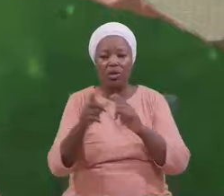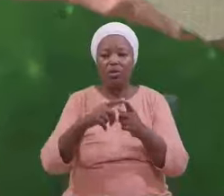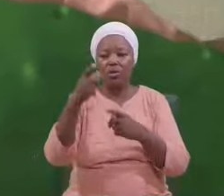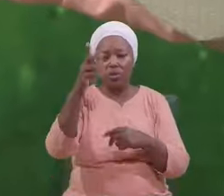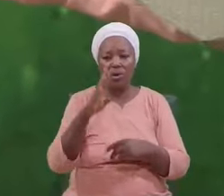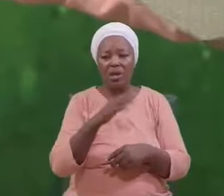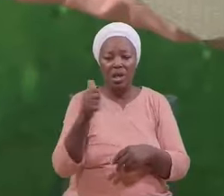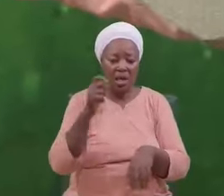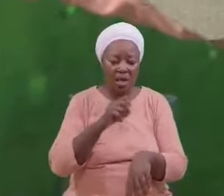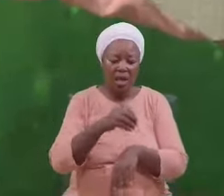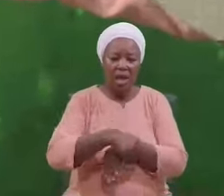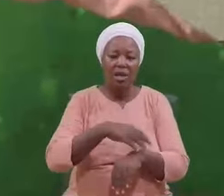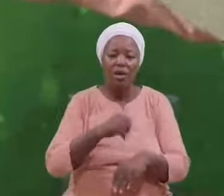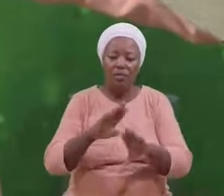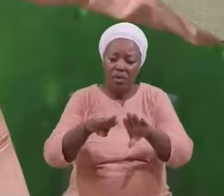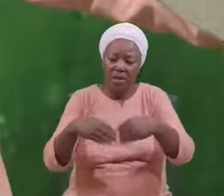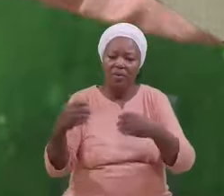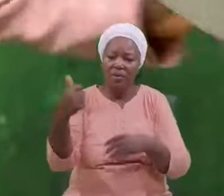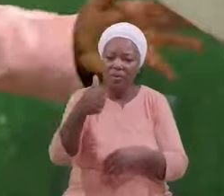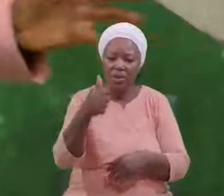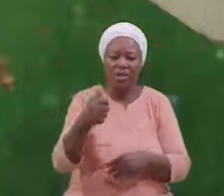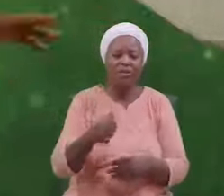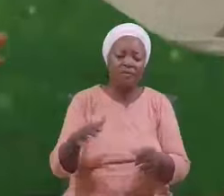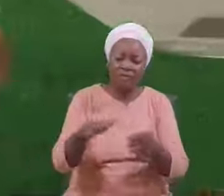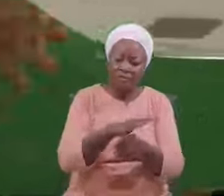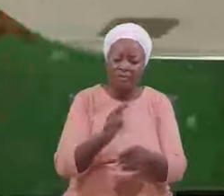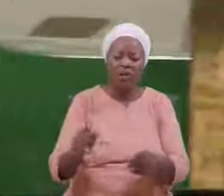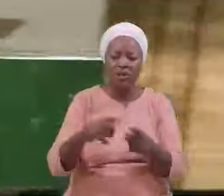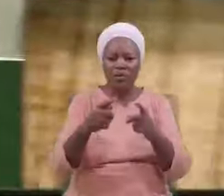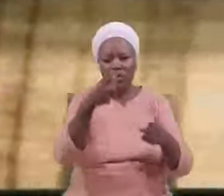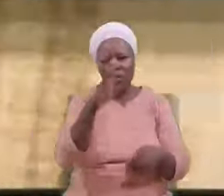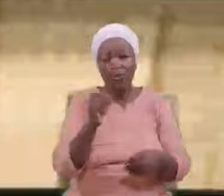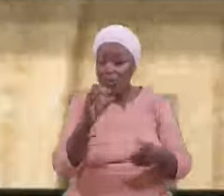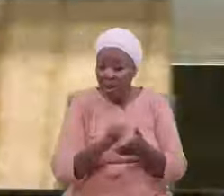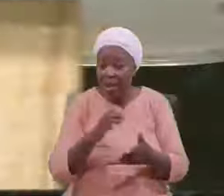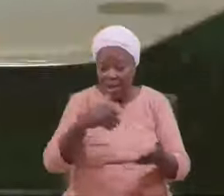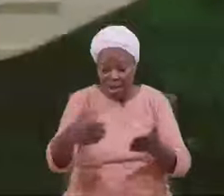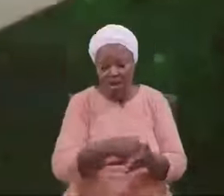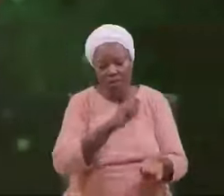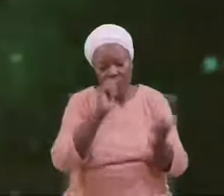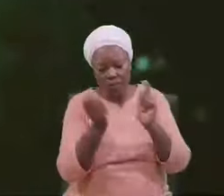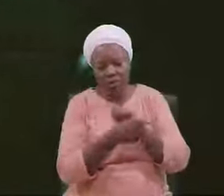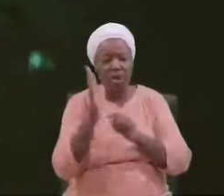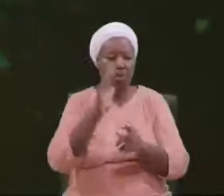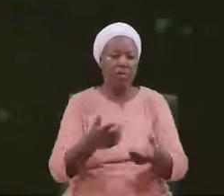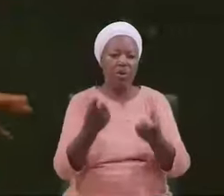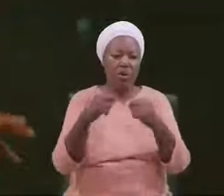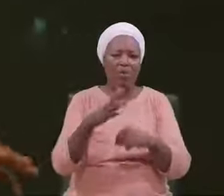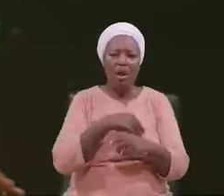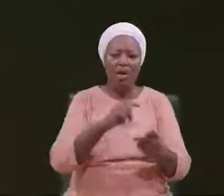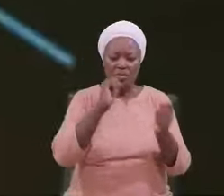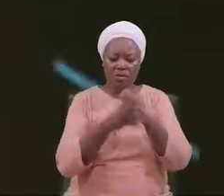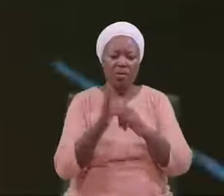de se donner totalement au Seigneur sans réserve, afin qu'il ait un nouveau changement, la transformation, le